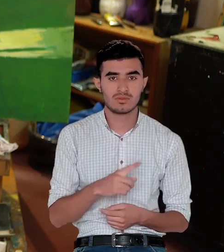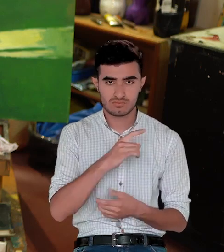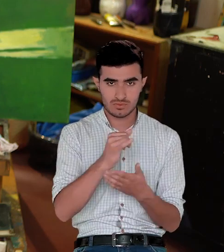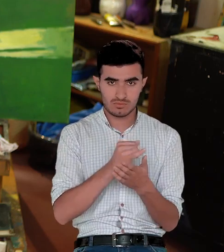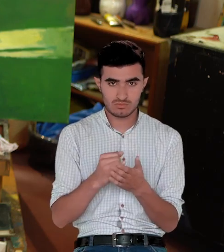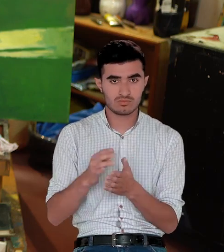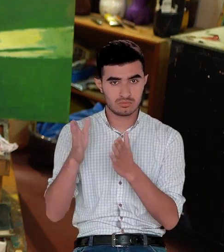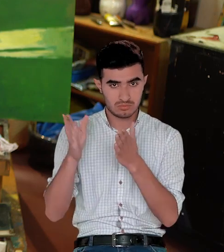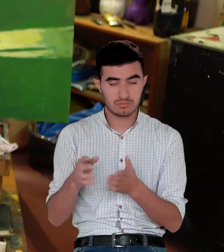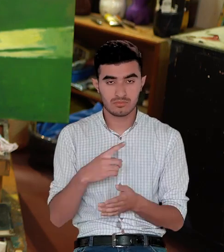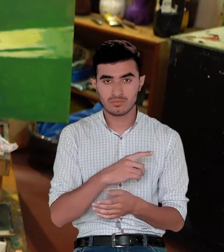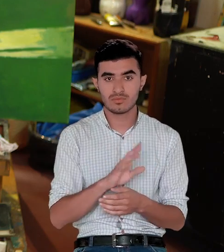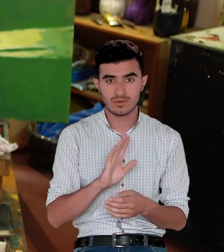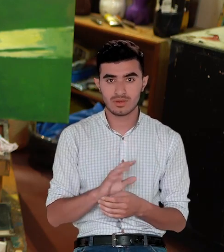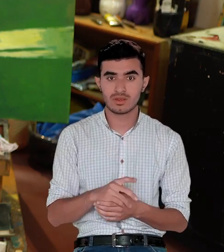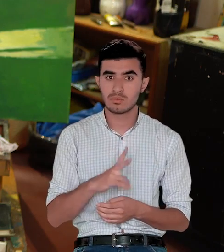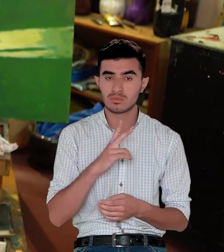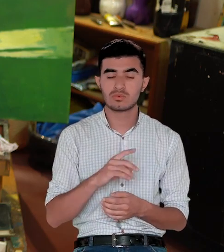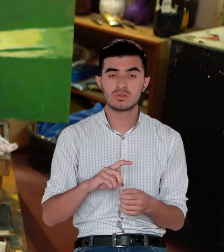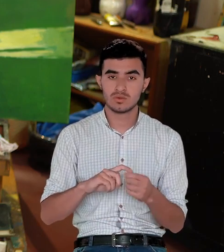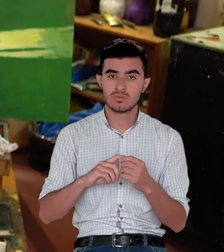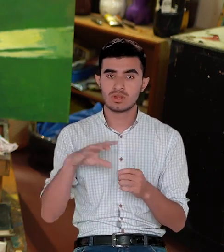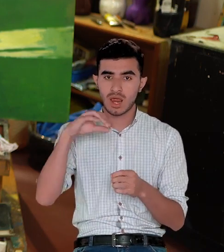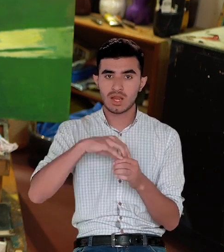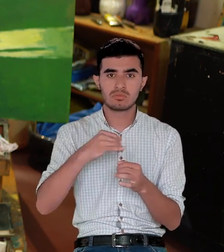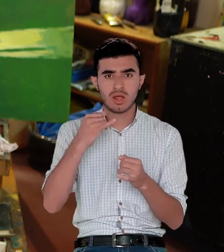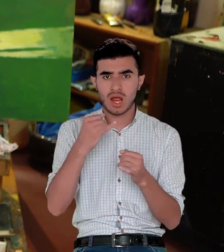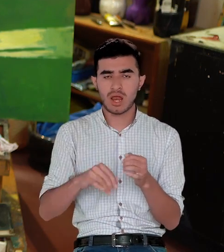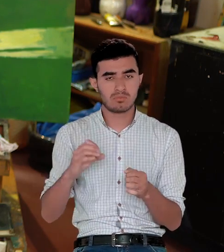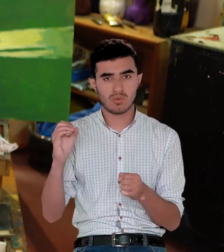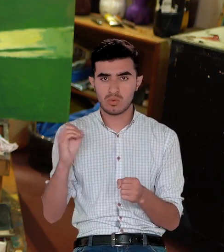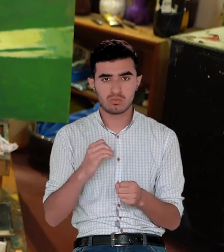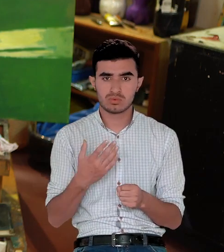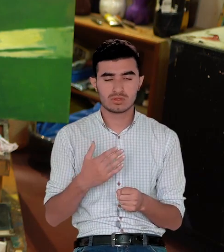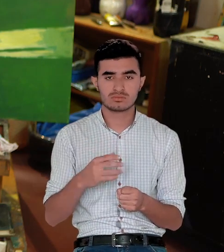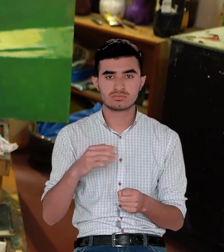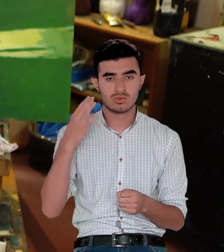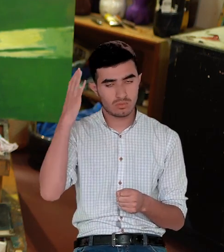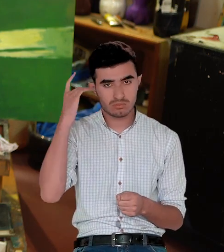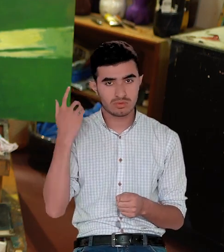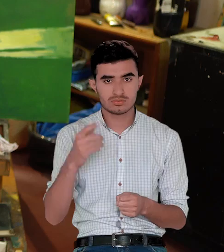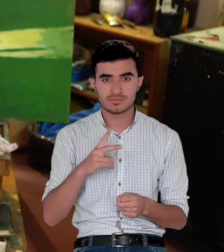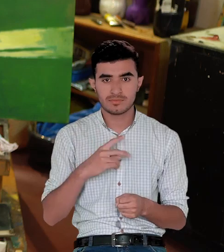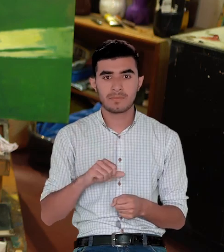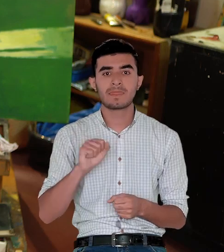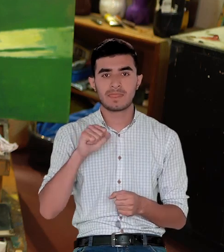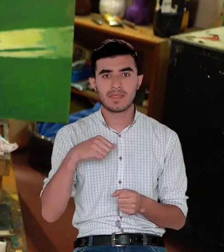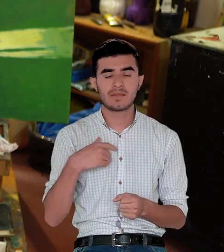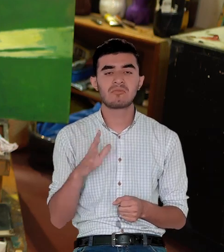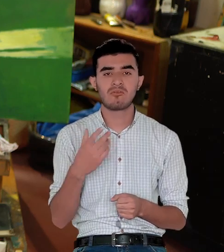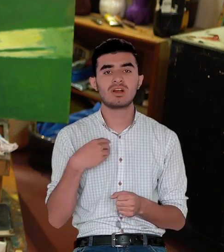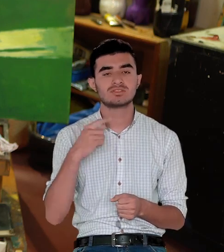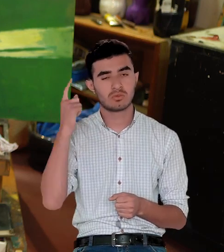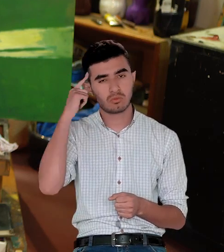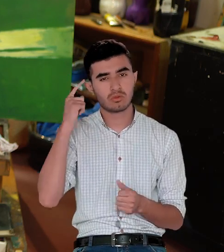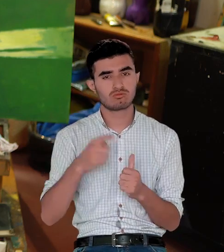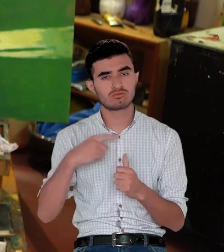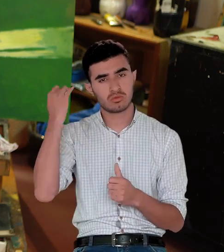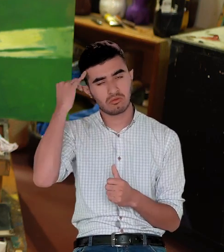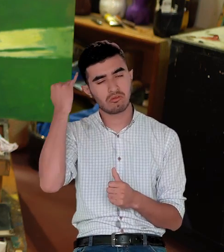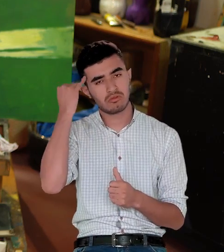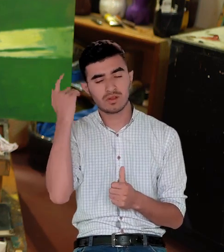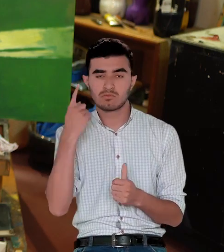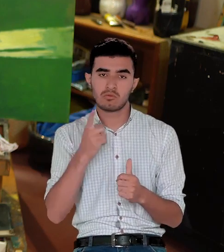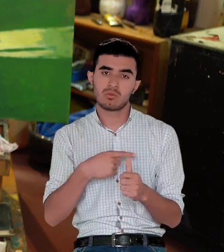مجھے, اس لیے اچھا ہے. کہتے تم وہ جو پینٹنگ کرتے ہو تو اس میں تو کوئی ایسی نہیں